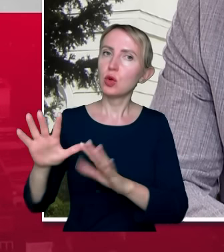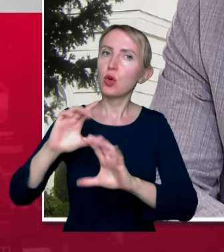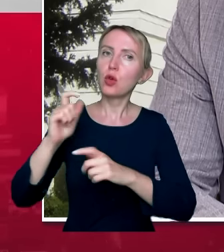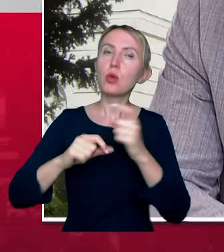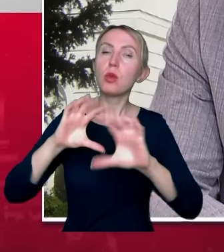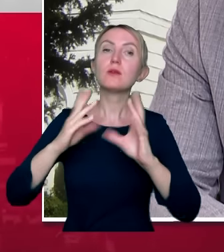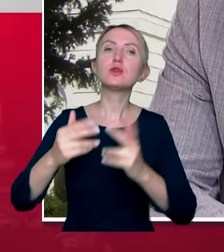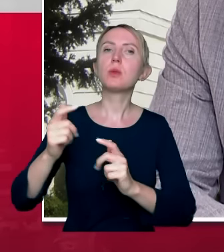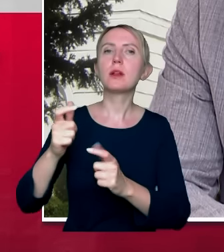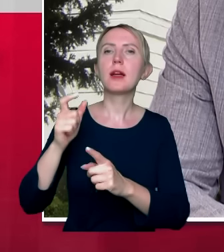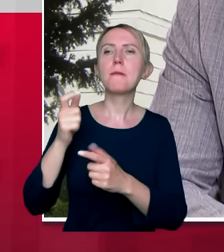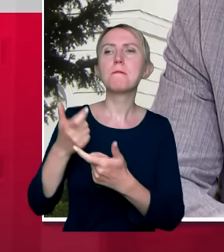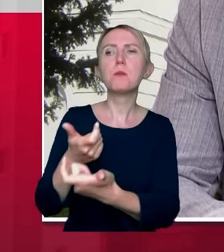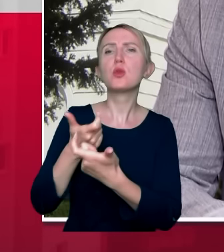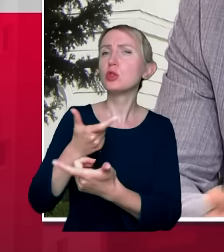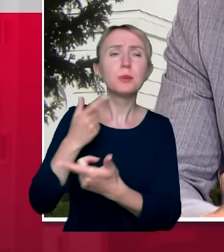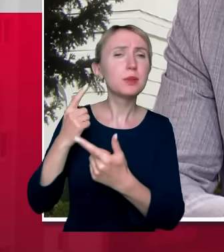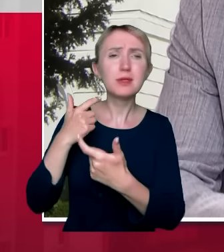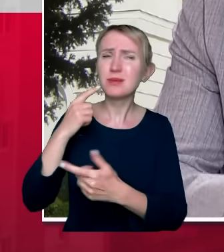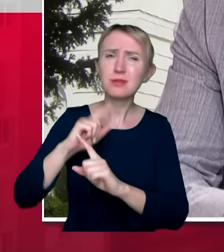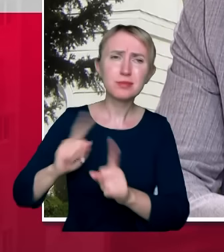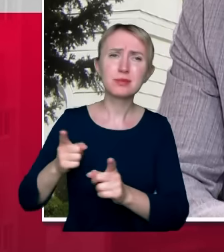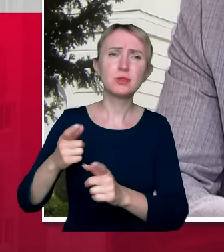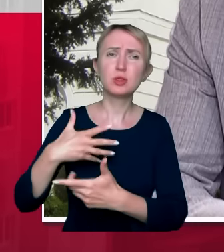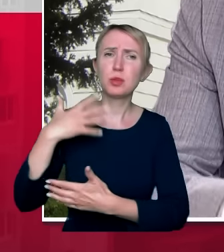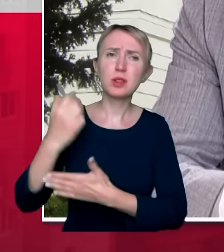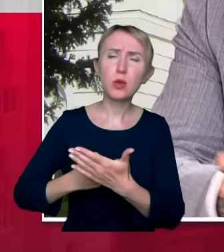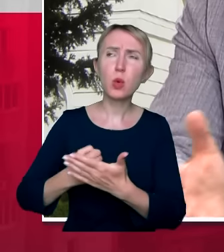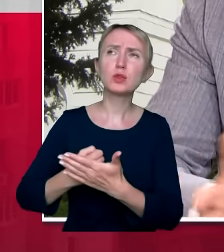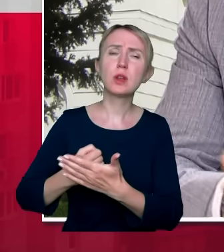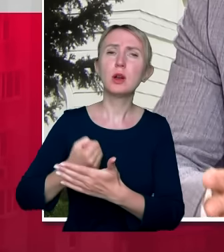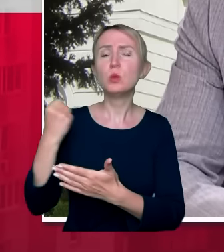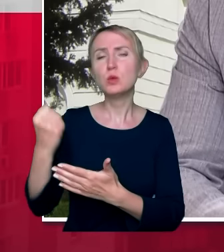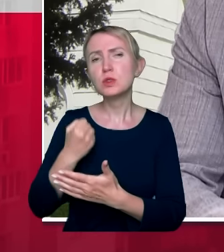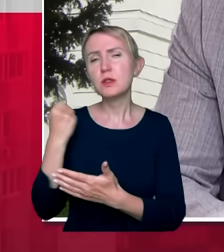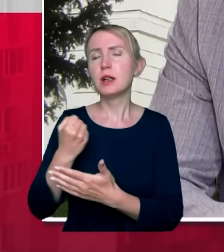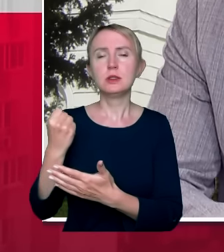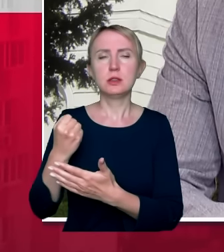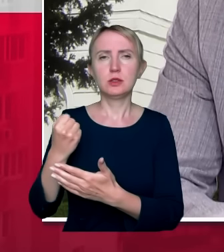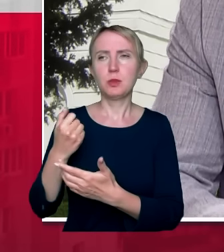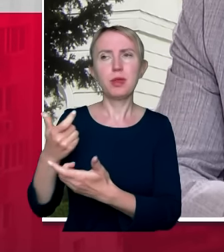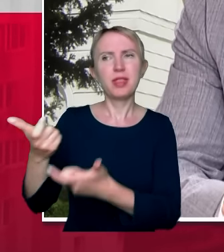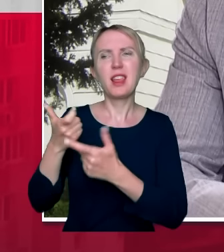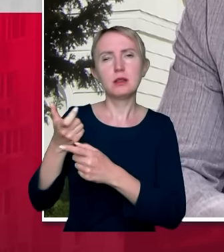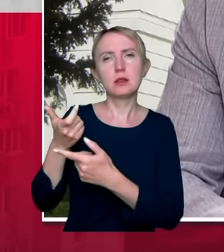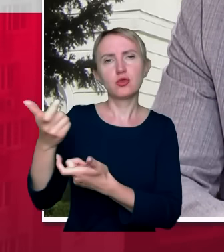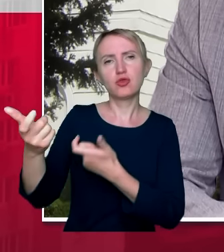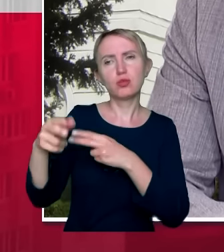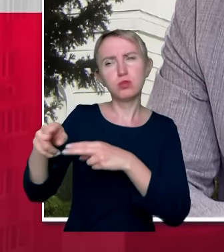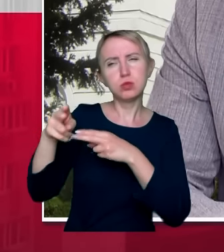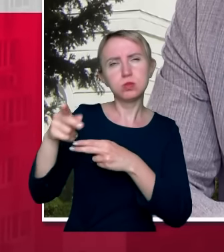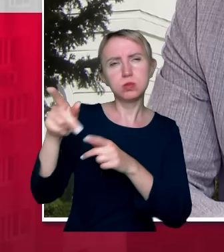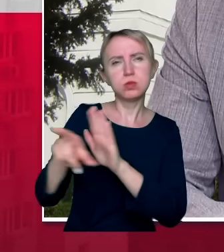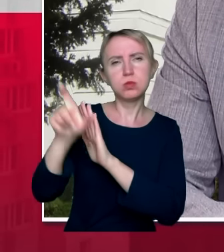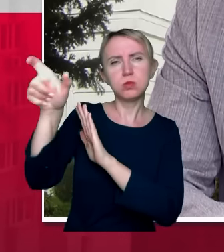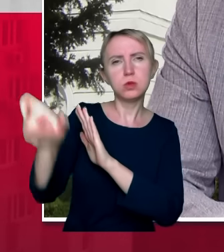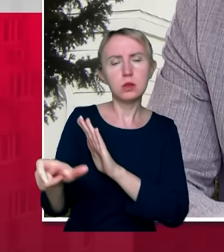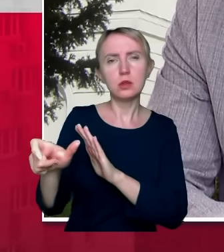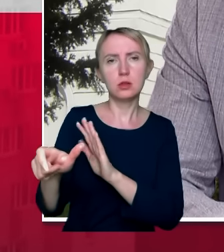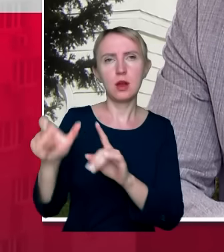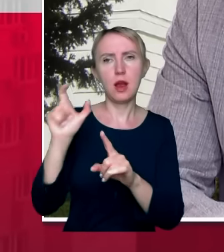broni nie używać, znaczy wykorzystywać bądź używać, czyli jakby strzelać w kierunku osoby